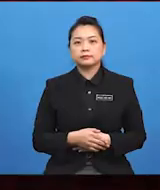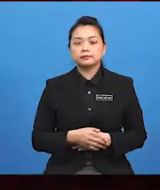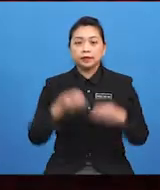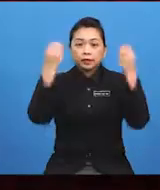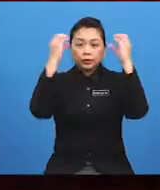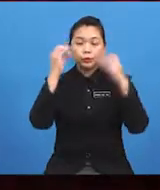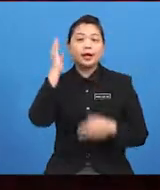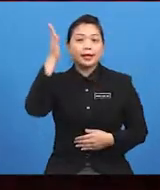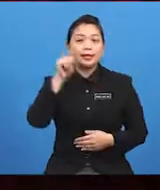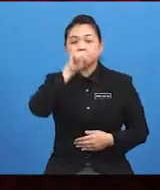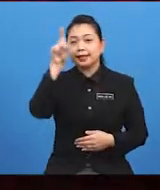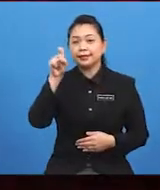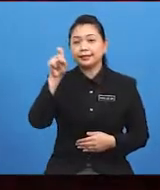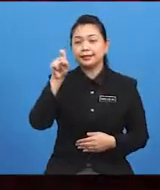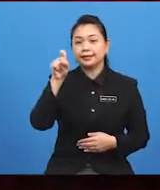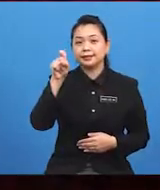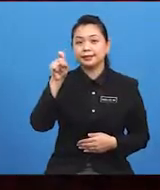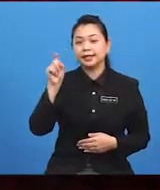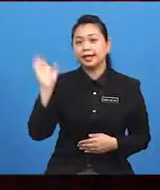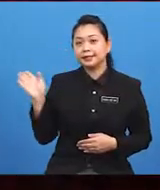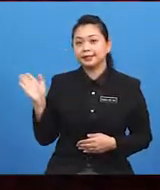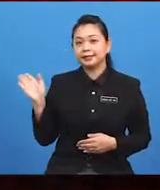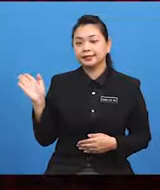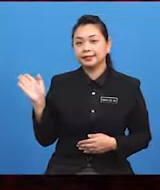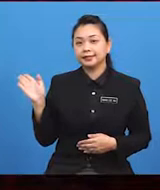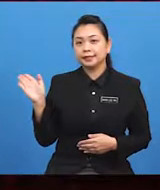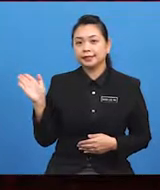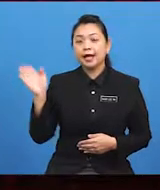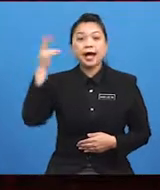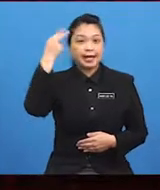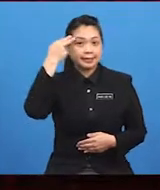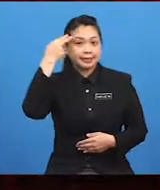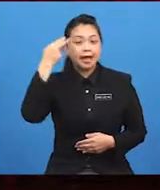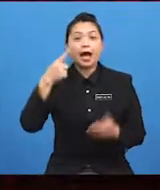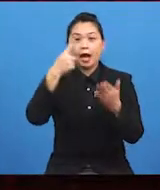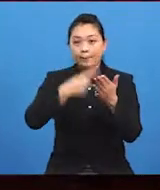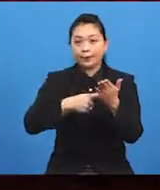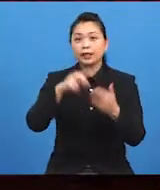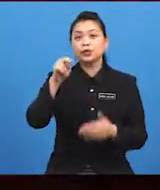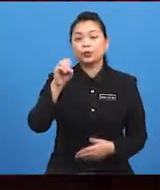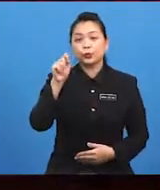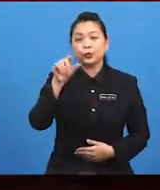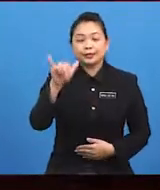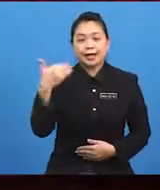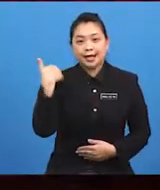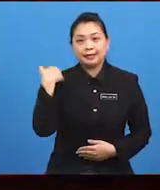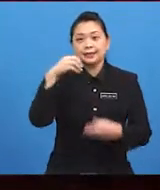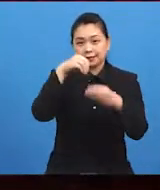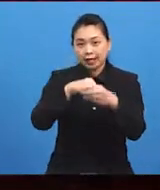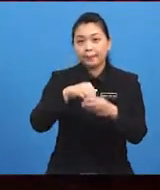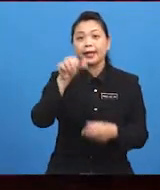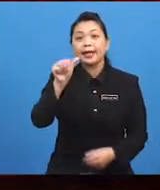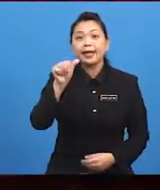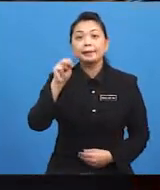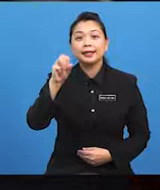Cikgu akan bertanya soalan kepada rakan kita, Haziq. Haziq, apakah not-not yang terdapat dalam skill A